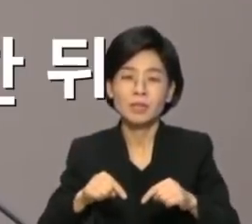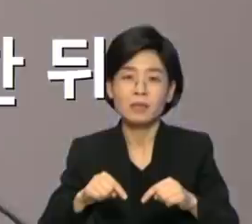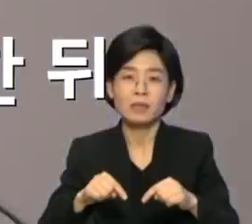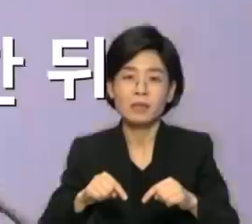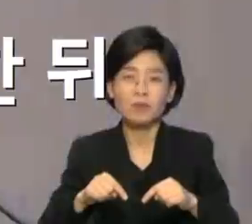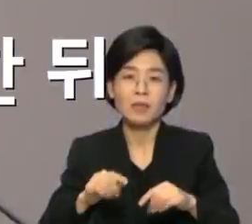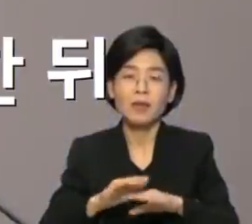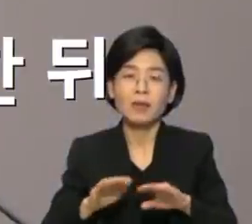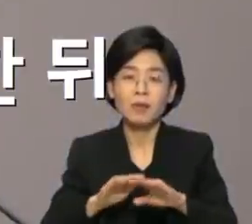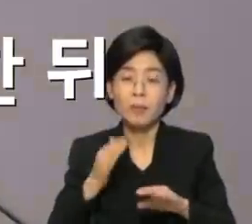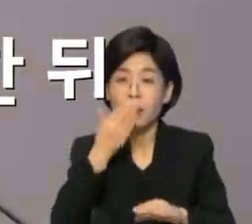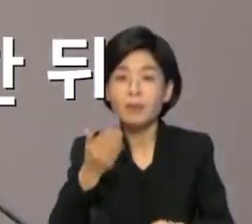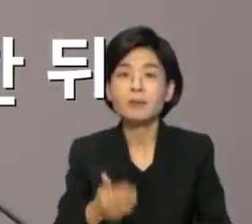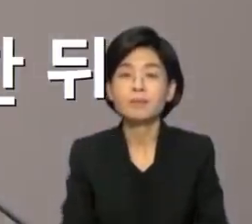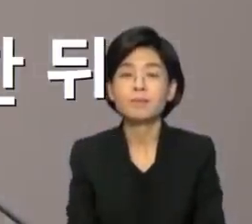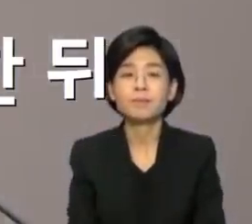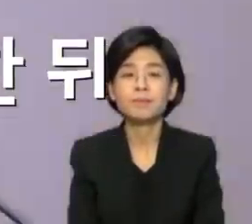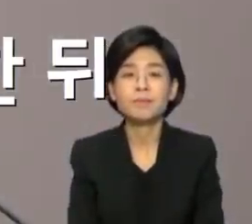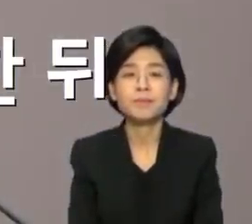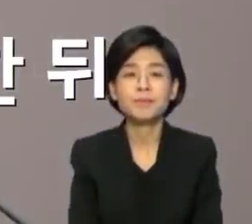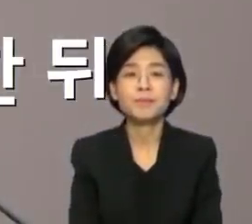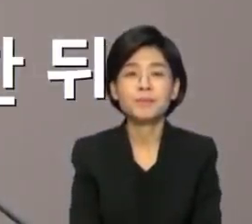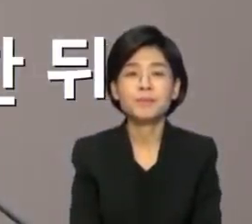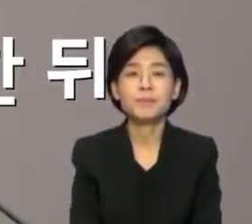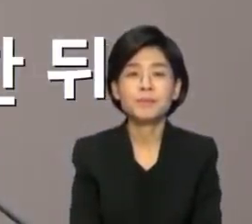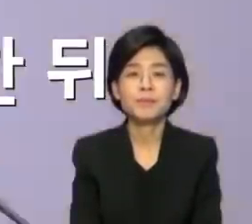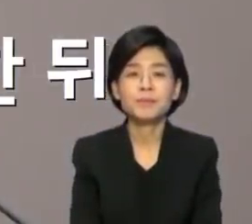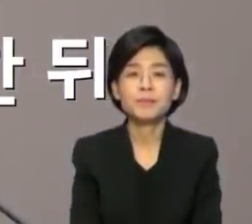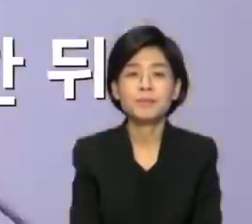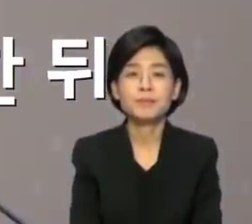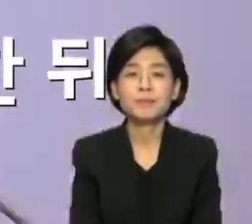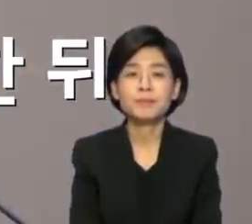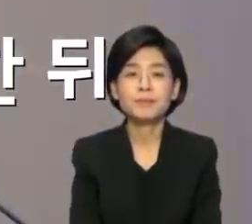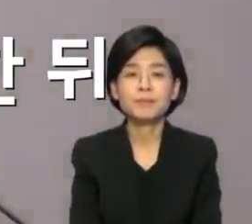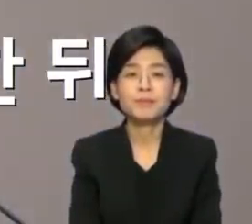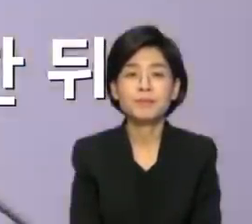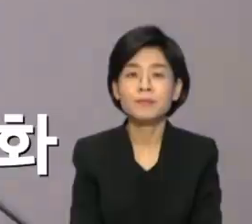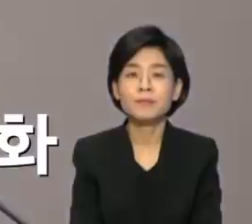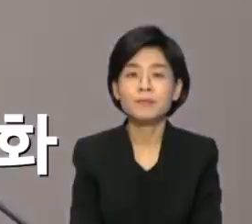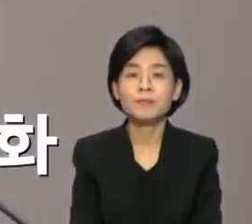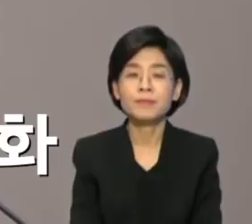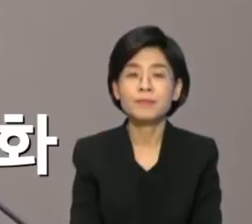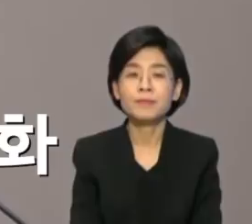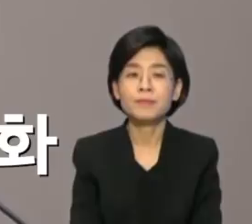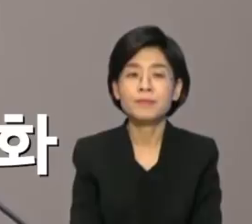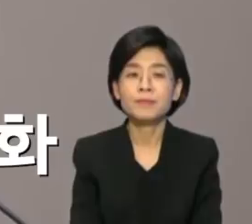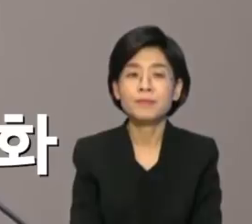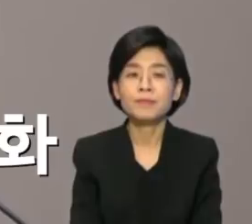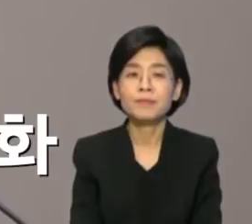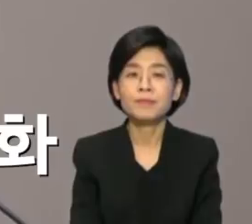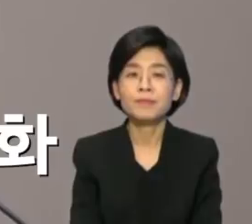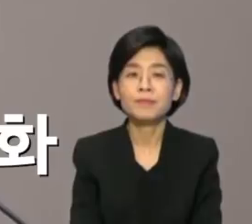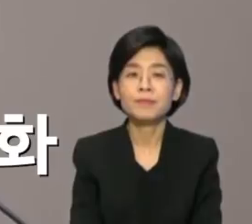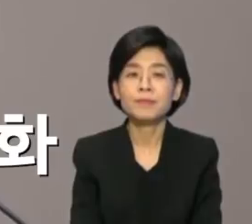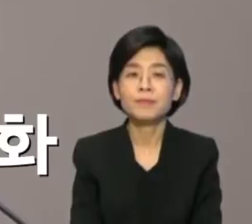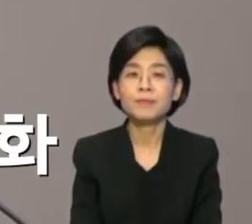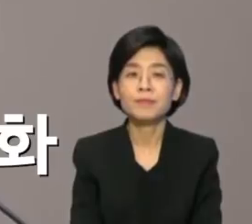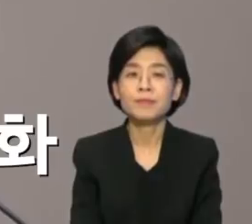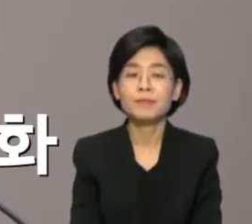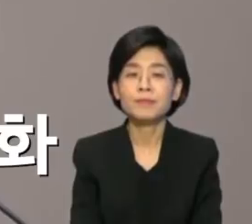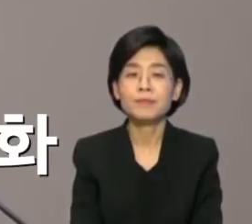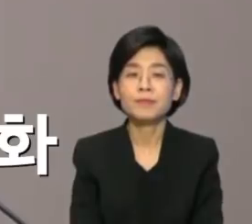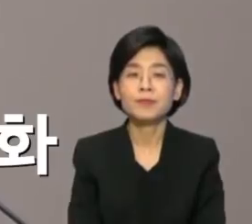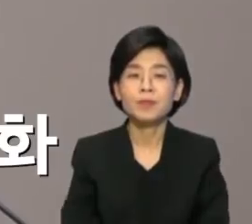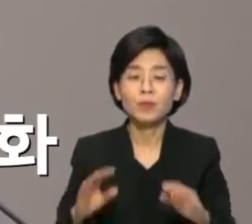조용하세요. 자, 이제 조용해요. 그리고 마무리 빨리 지세요. 의장님 말씀에 일부는